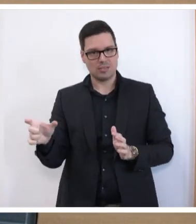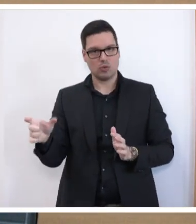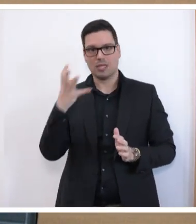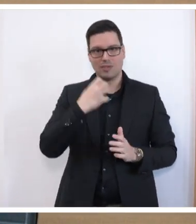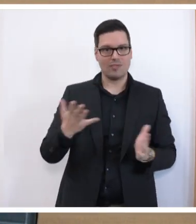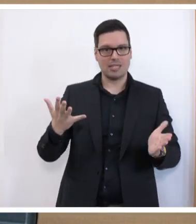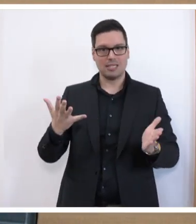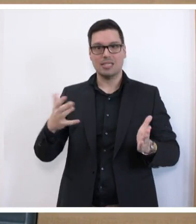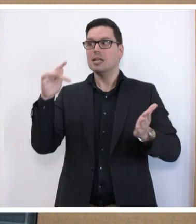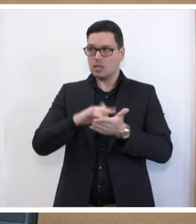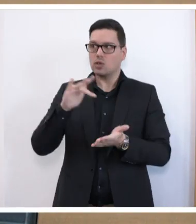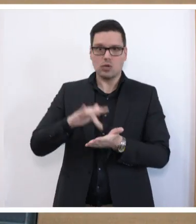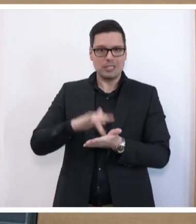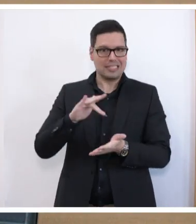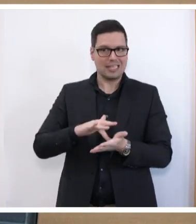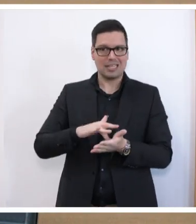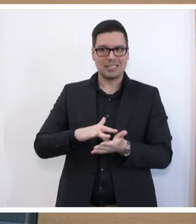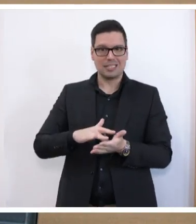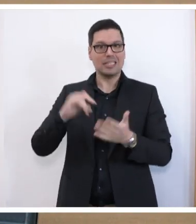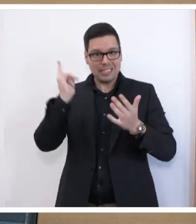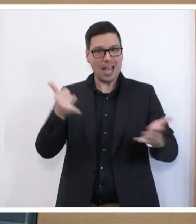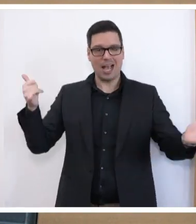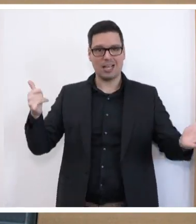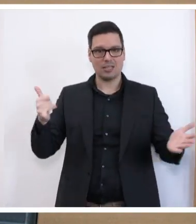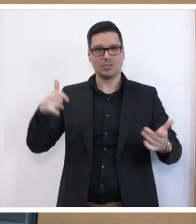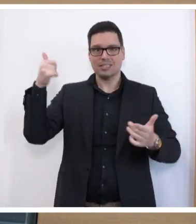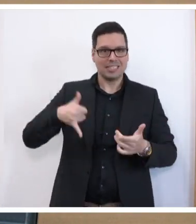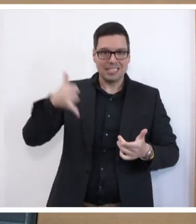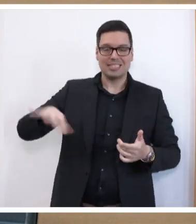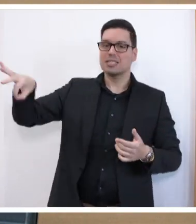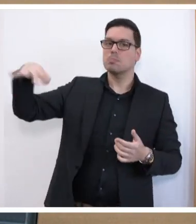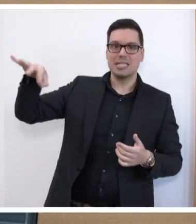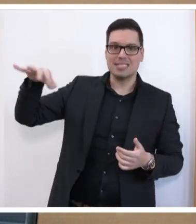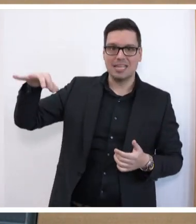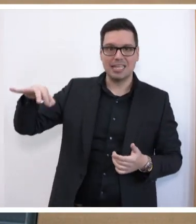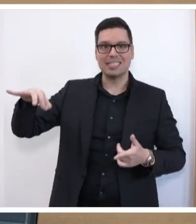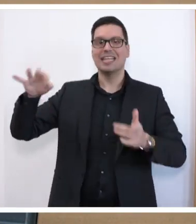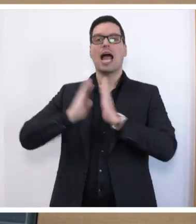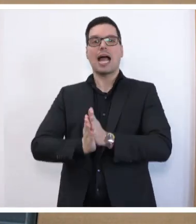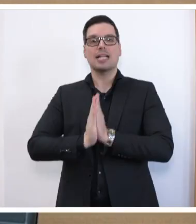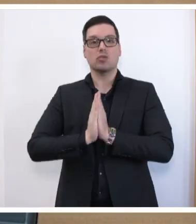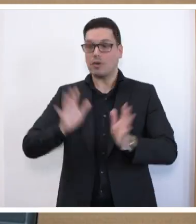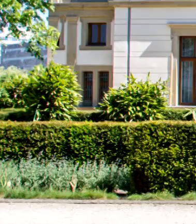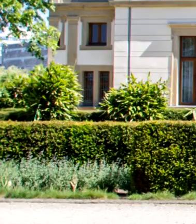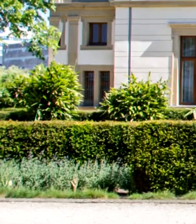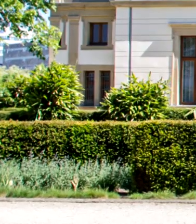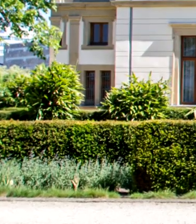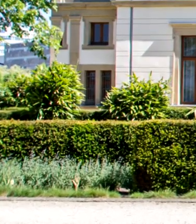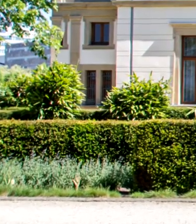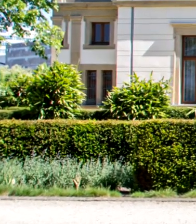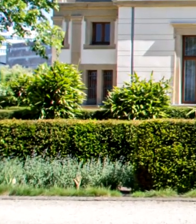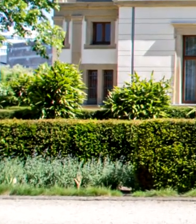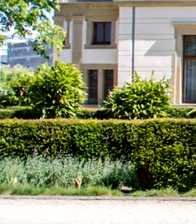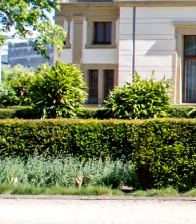wollte. Dafür gab es Gründe. Damit konnte er überzeugen. Und Ihre jetzige Ministerin, die überzeugt eben nicht. Punkt.